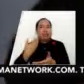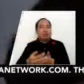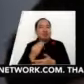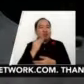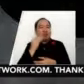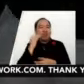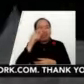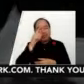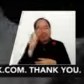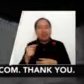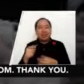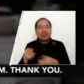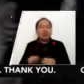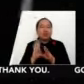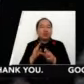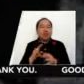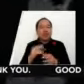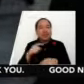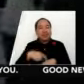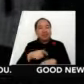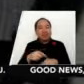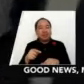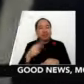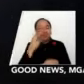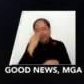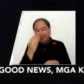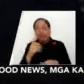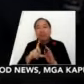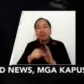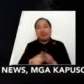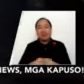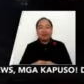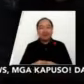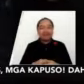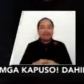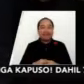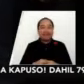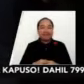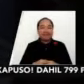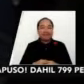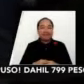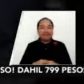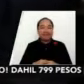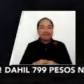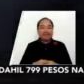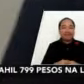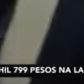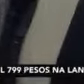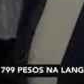matutulog mamaya. Lars Santiago, updated sa Showbiz Happening.